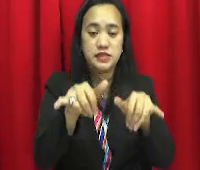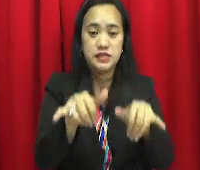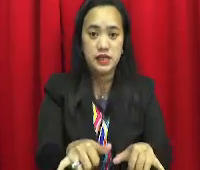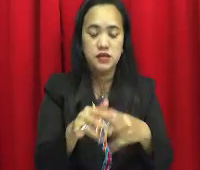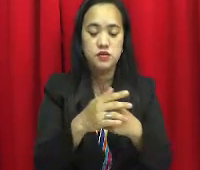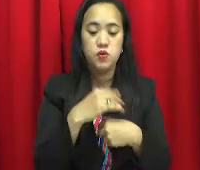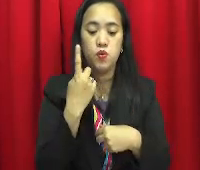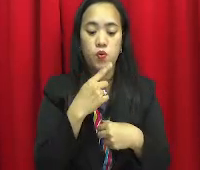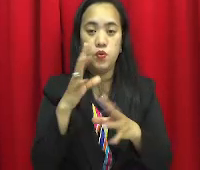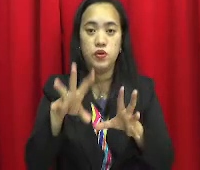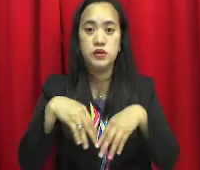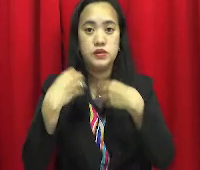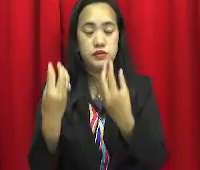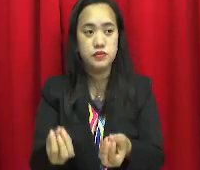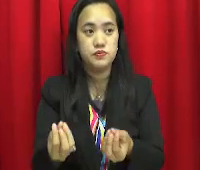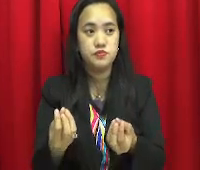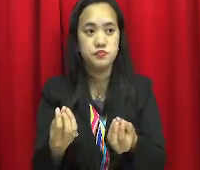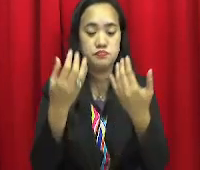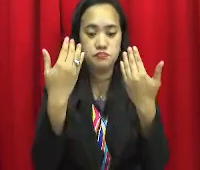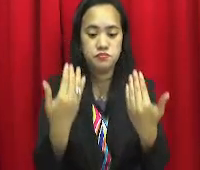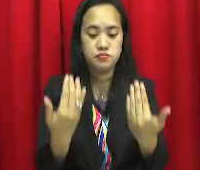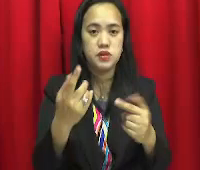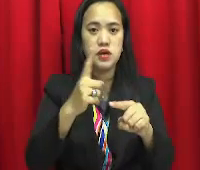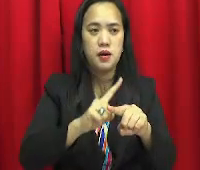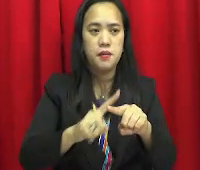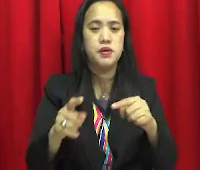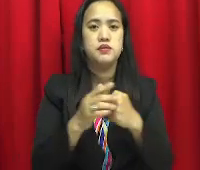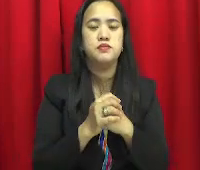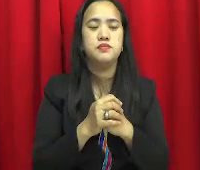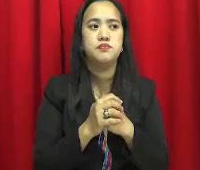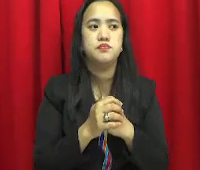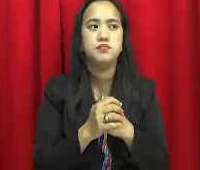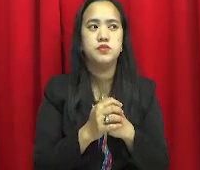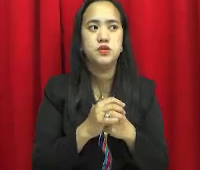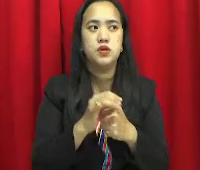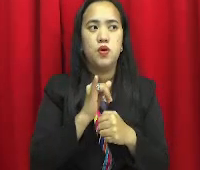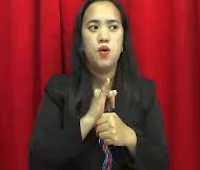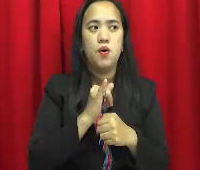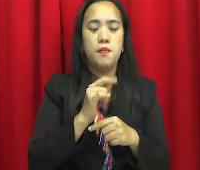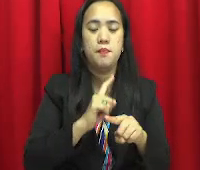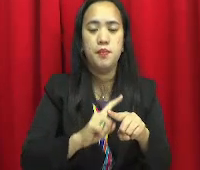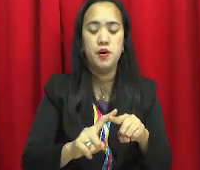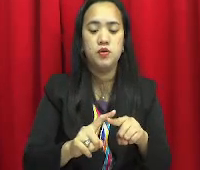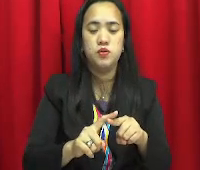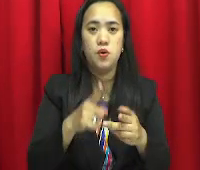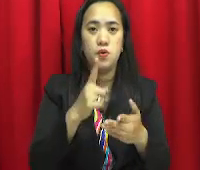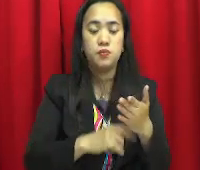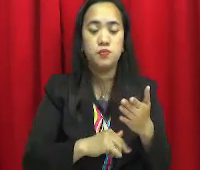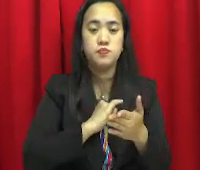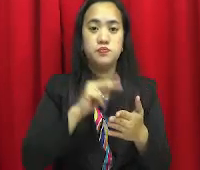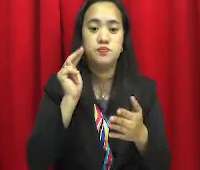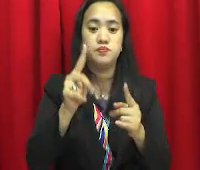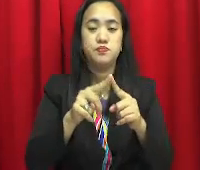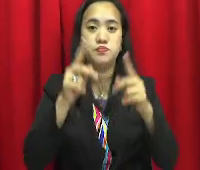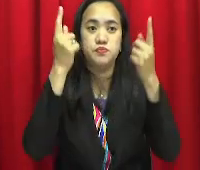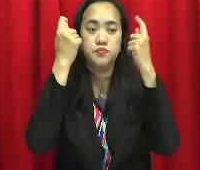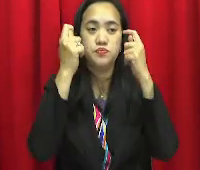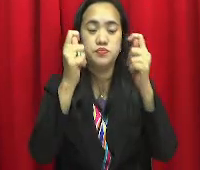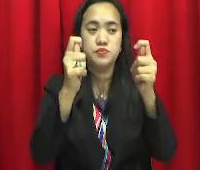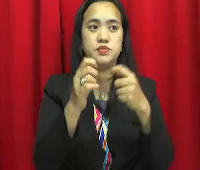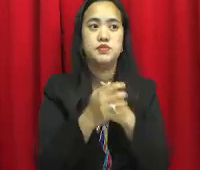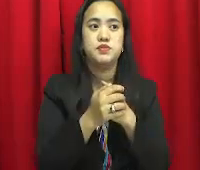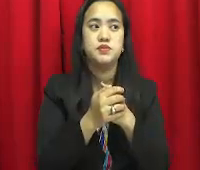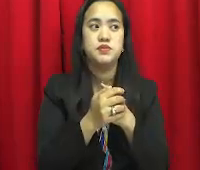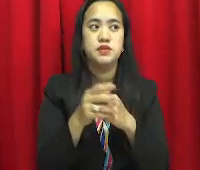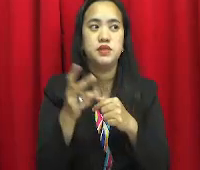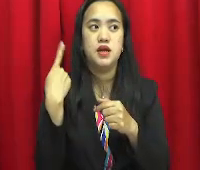binibigay lamang sa akin ni Janel, hanggang doon lang ako. Mm-hmm. Sabi ko, bakit ko hindi subukan yung sinusubukan nila? Mm-hmm. Alright. Nagkakaiba lang naman kami sa edad,